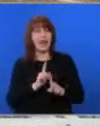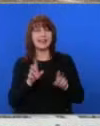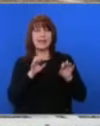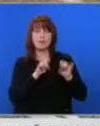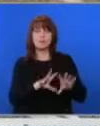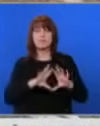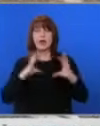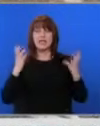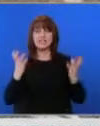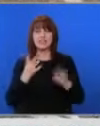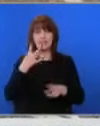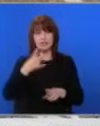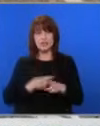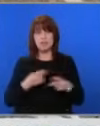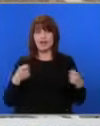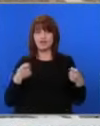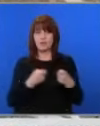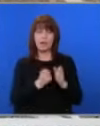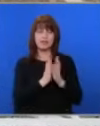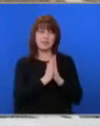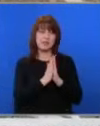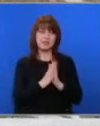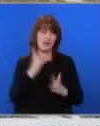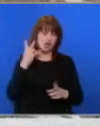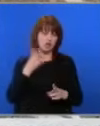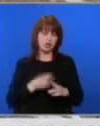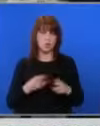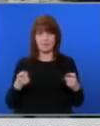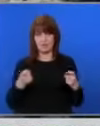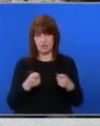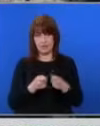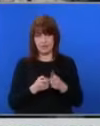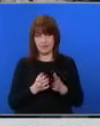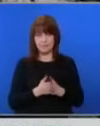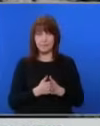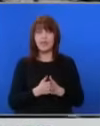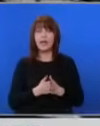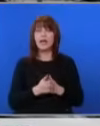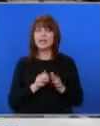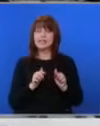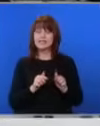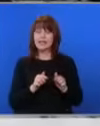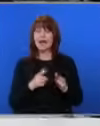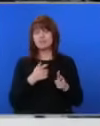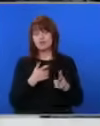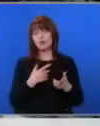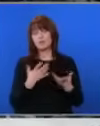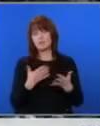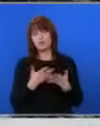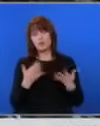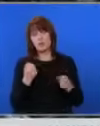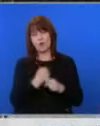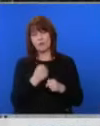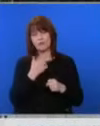допуснахме света да спре тази война и да призове за незабавно прекратяване на огъня. Държавният глава сега е зает и с подготовката на